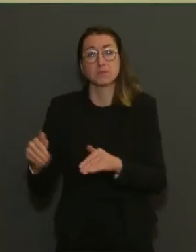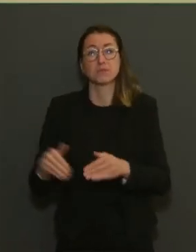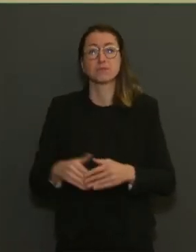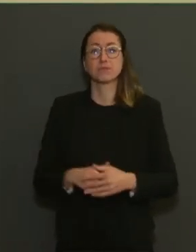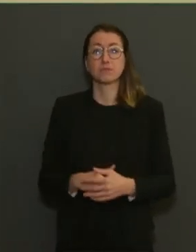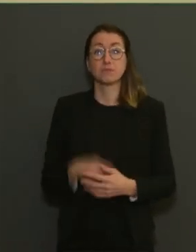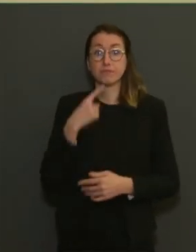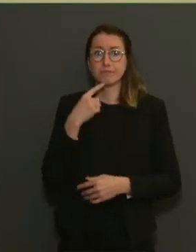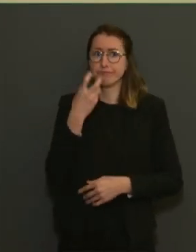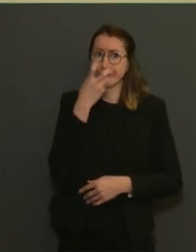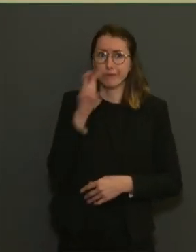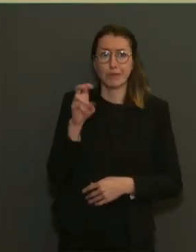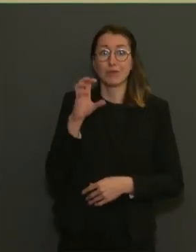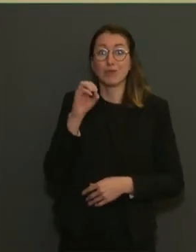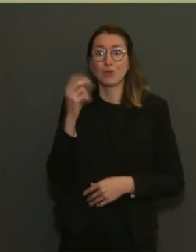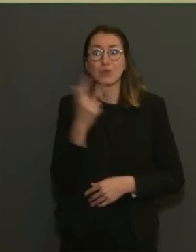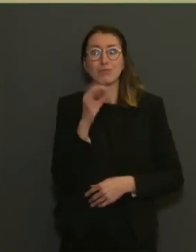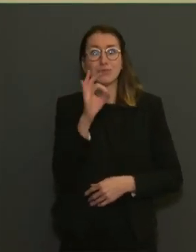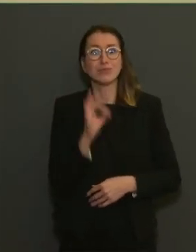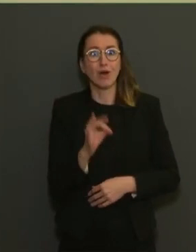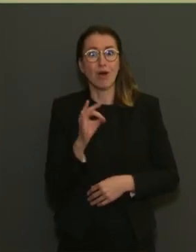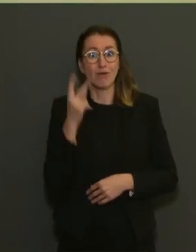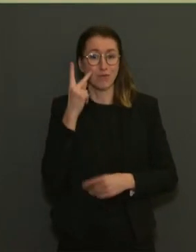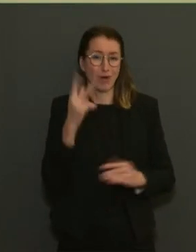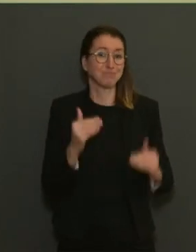les chiffres actuels.